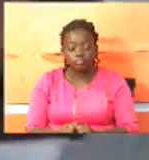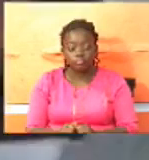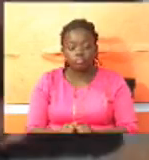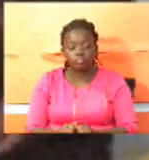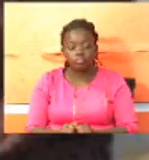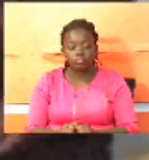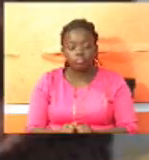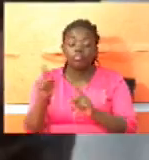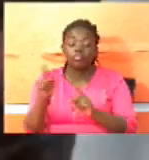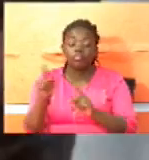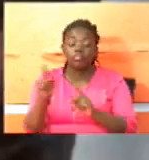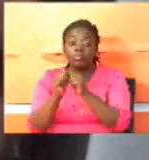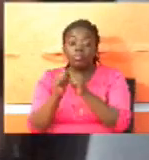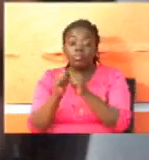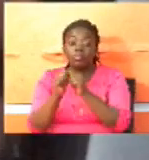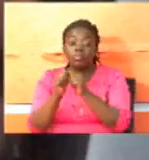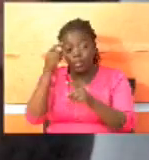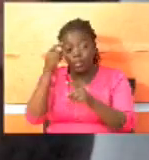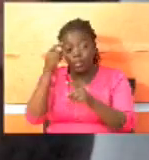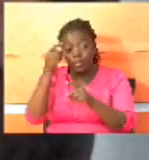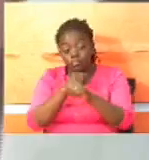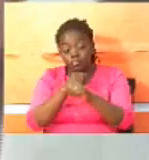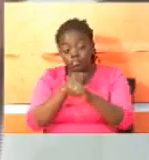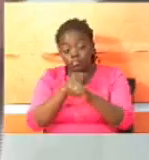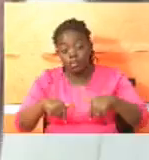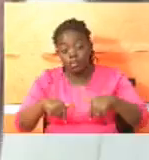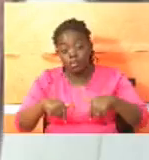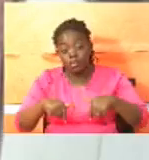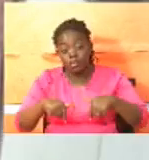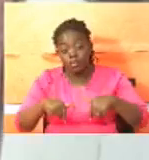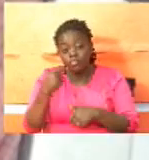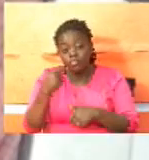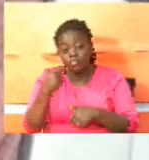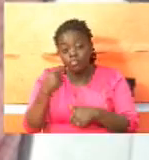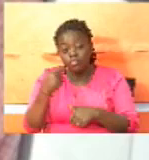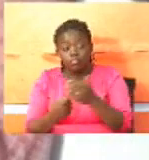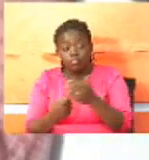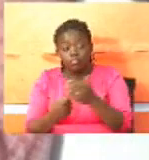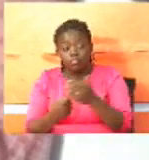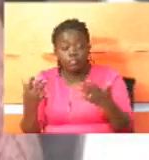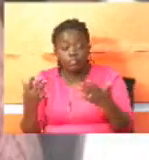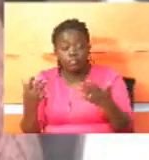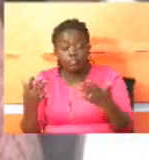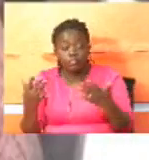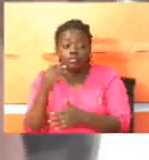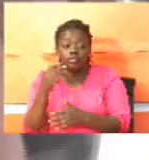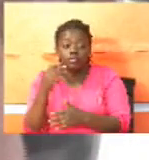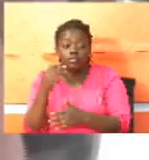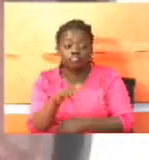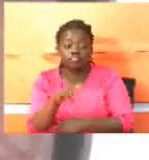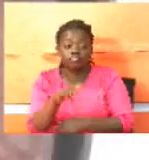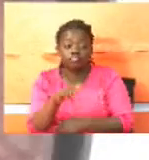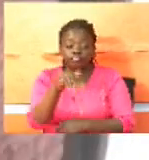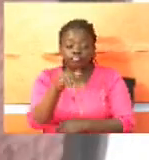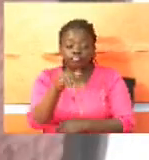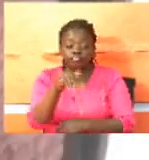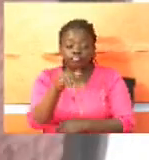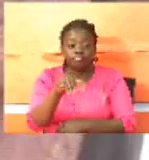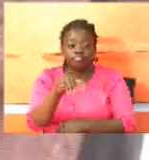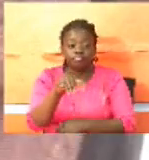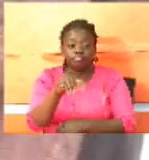Atuuse nga bali wamu ne poliisi basiitaanye okutaasa obulamu bwabo abaakoseddwa nga kino kireeseewo akalippagano k'ebidduka.